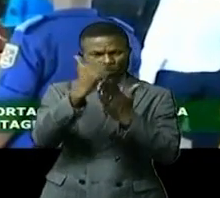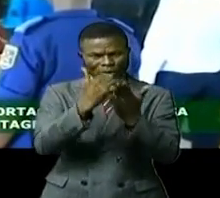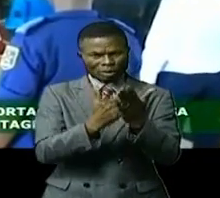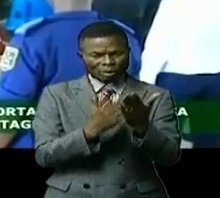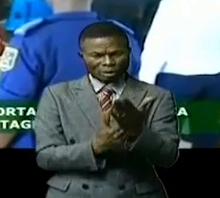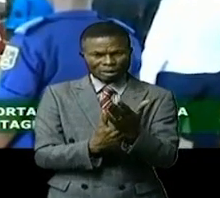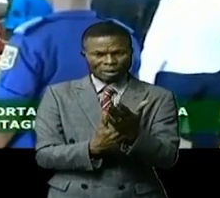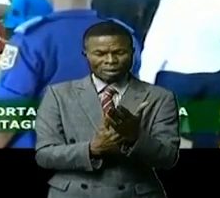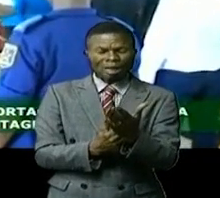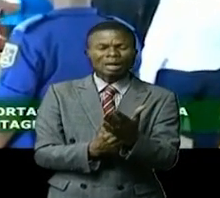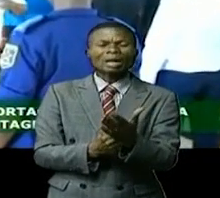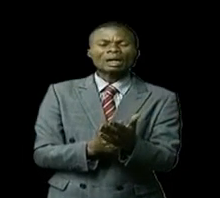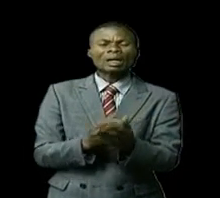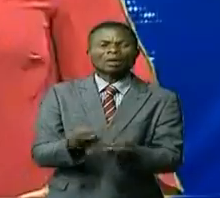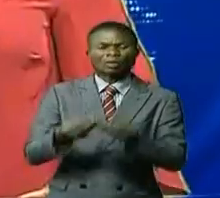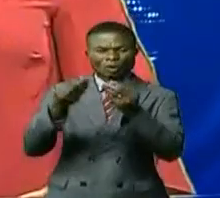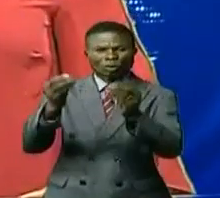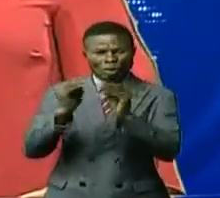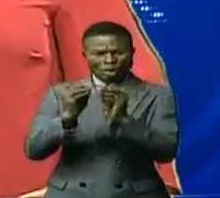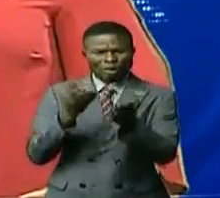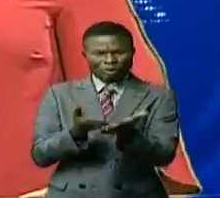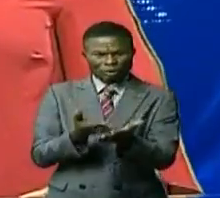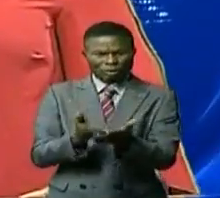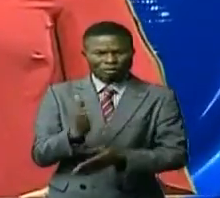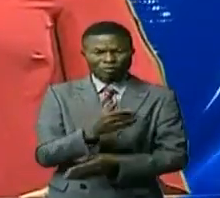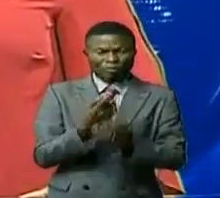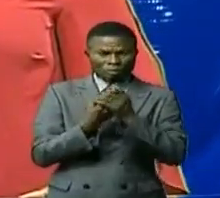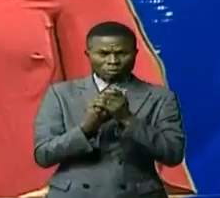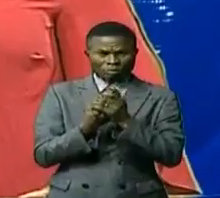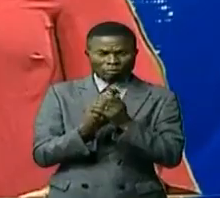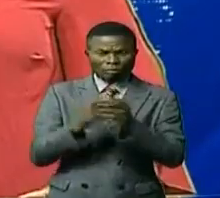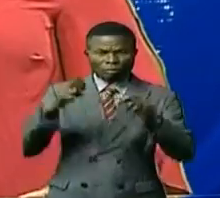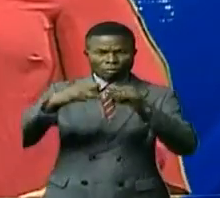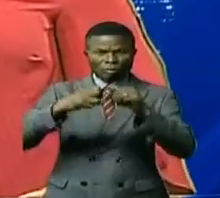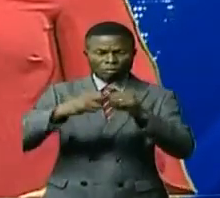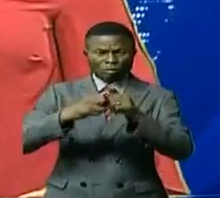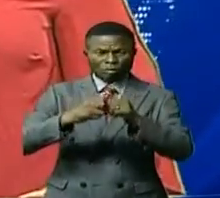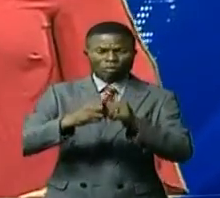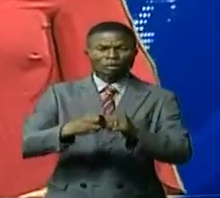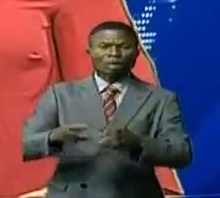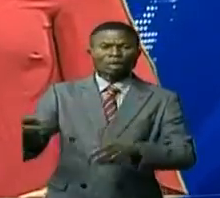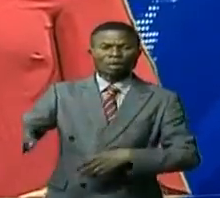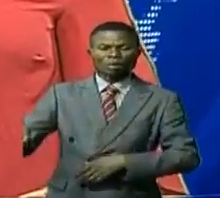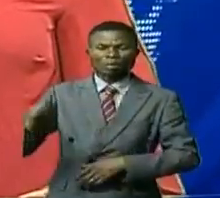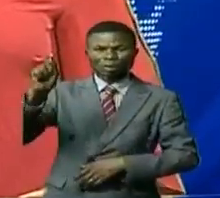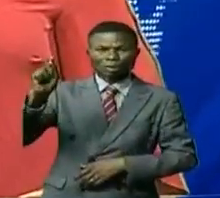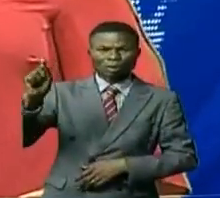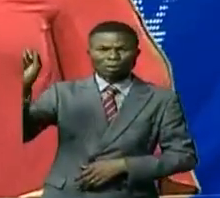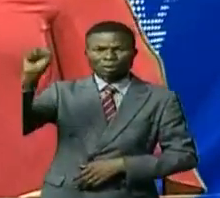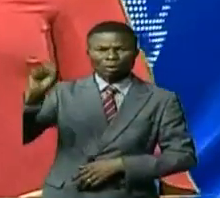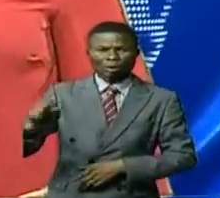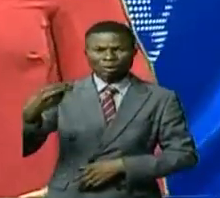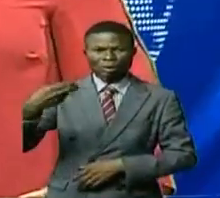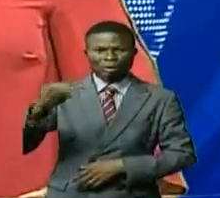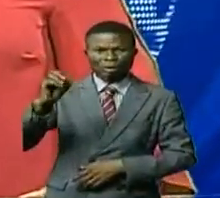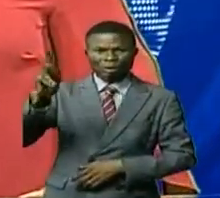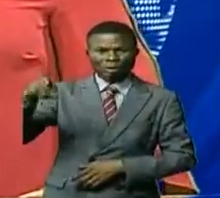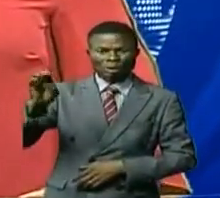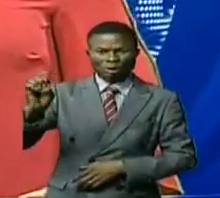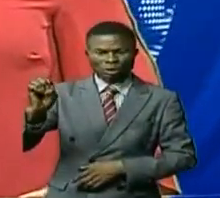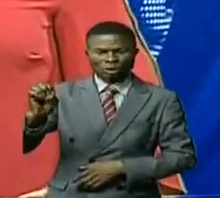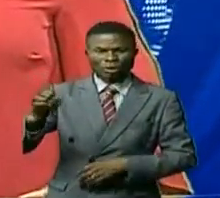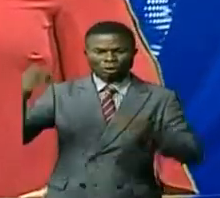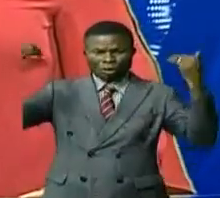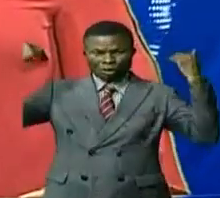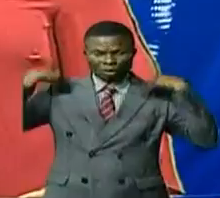sanctionner cette rencontre. Bientôt, l'éclairage public à la Tchopo, un contrat entre gouverneur intérimaire avec le PDG